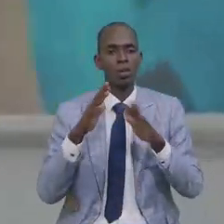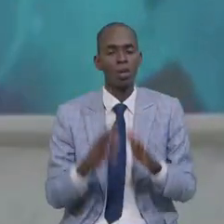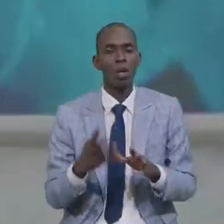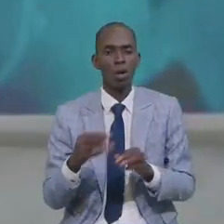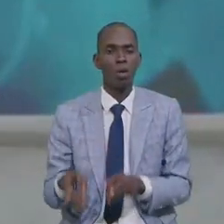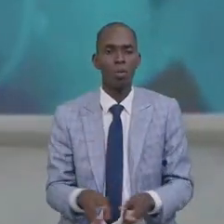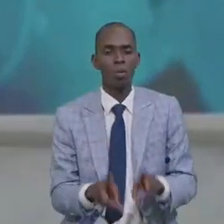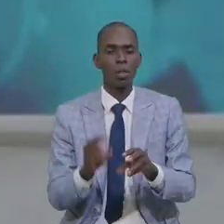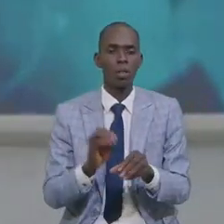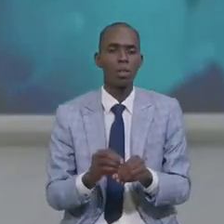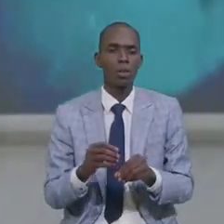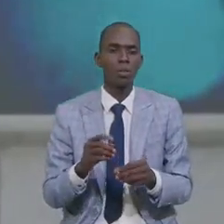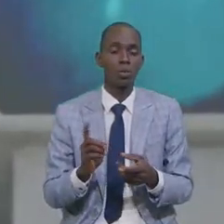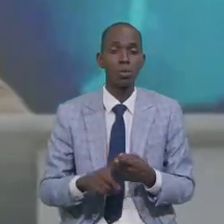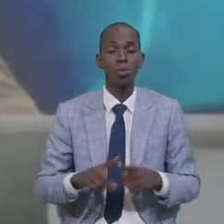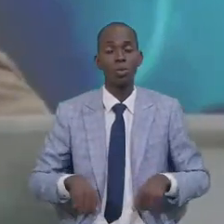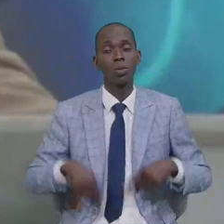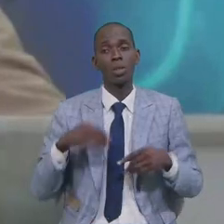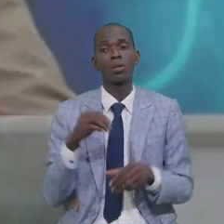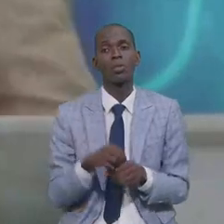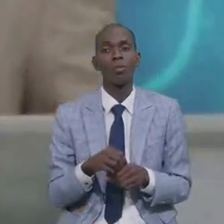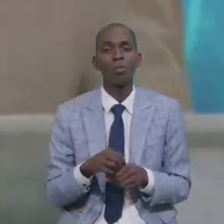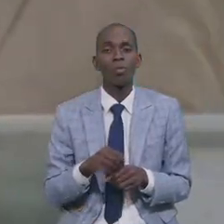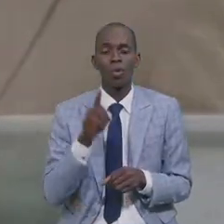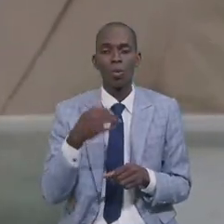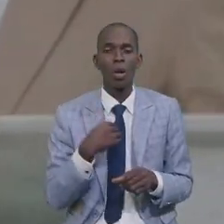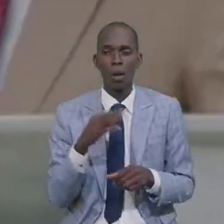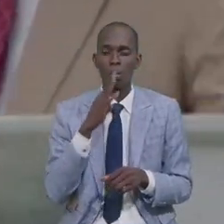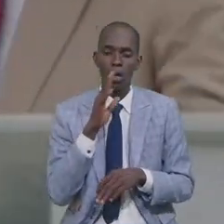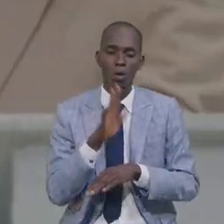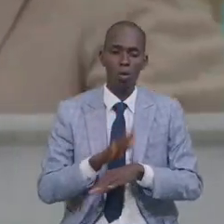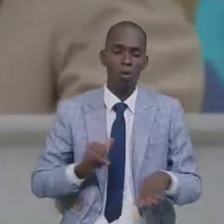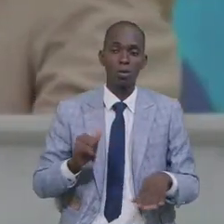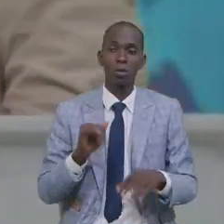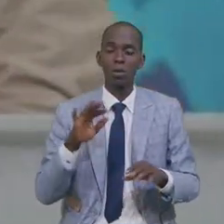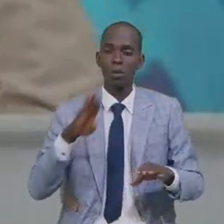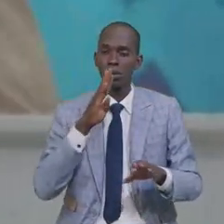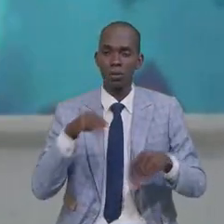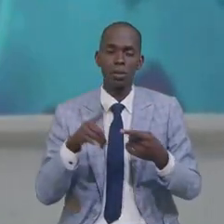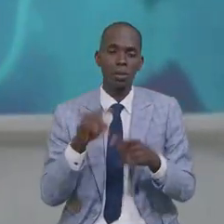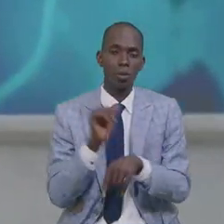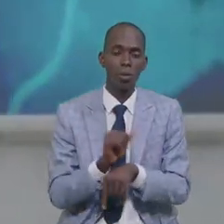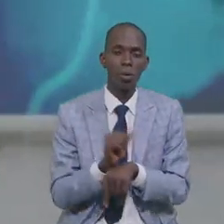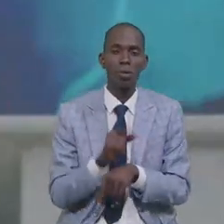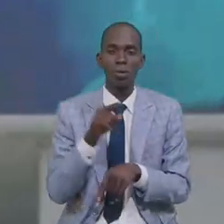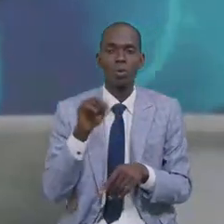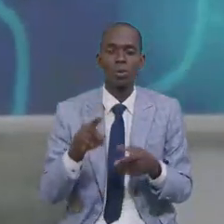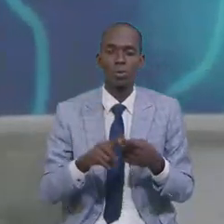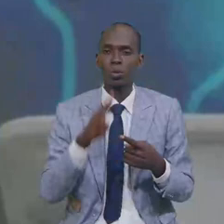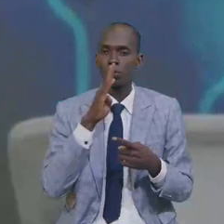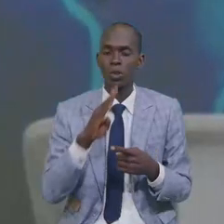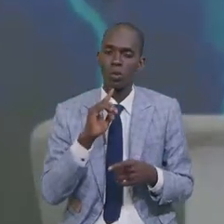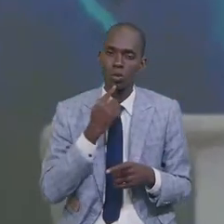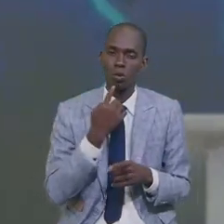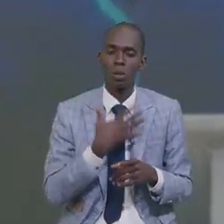qui rend le pays habitable. Nous avons une commission et nous devons donc engager et consacrer